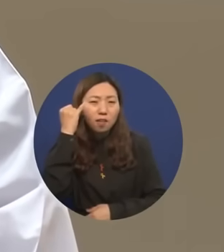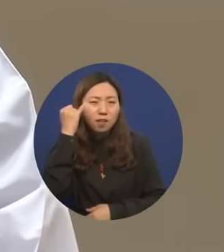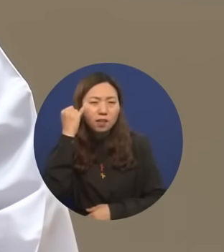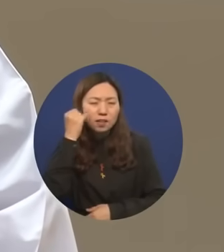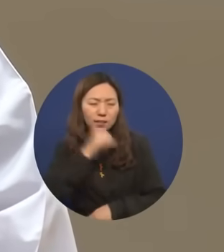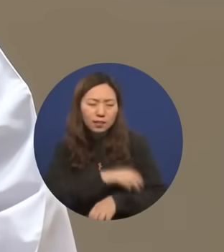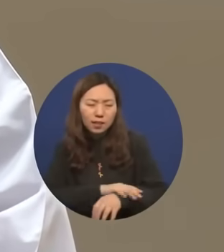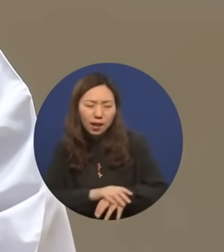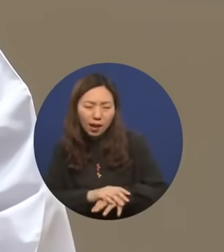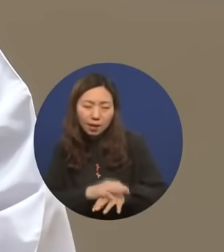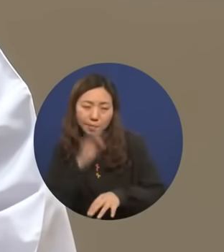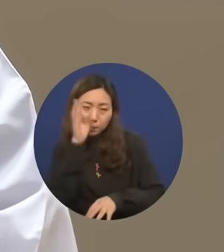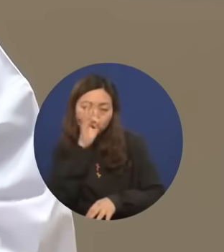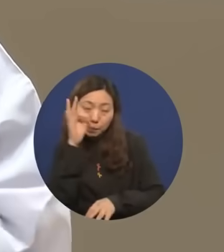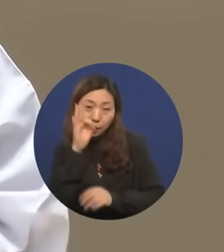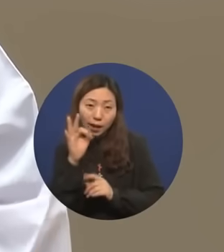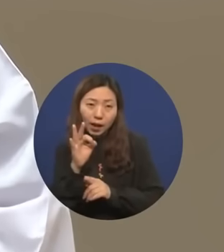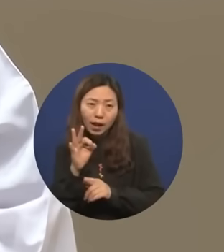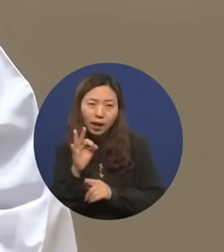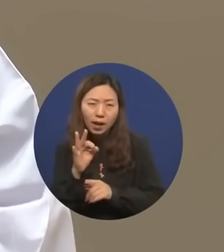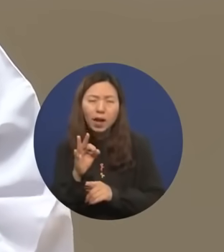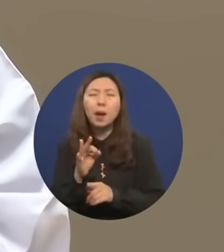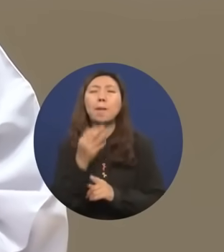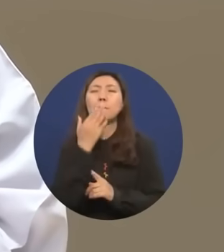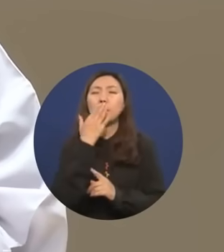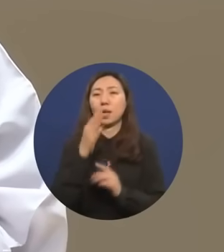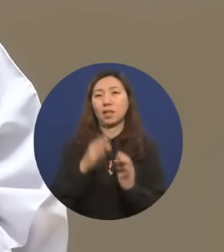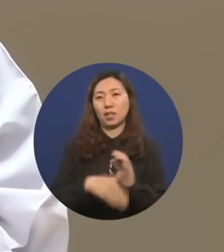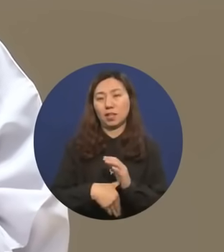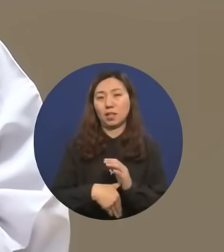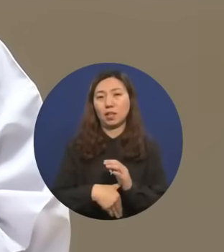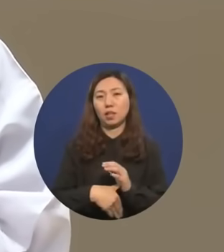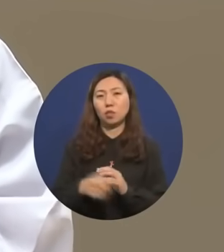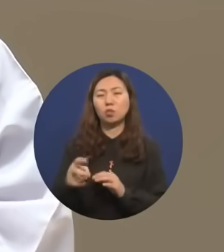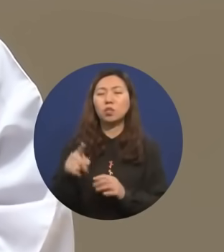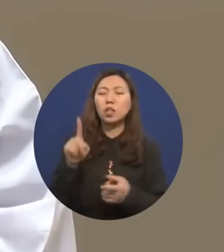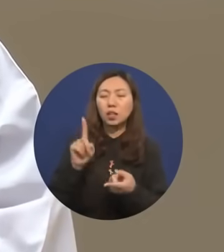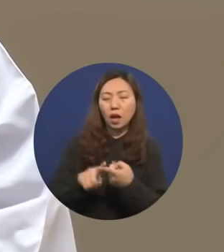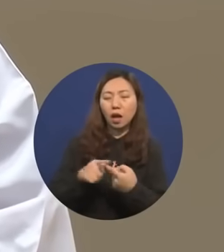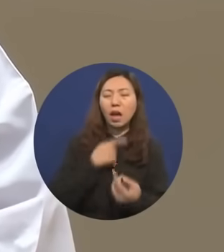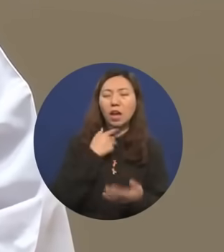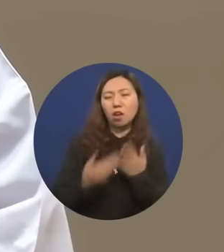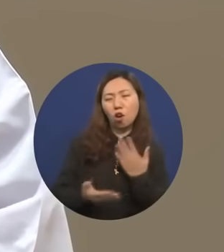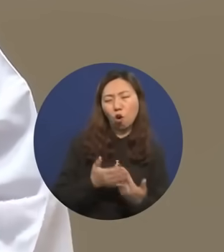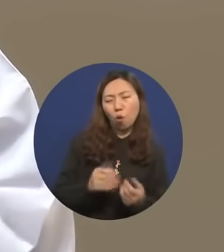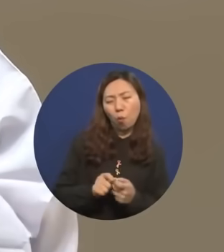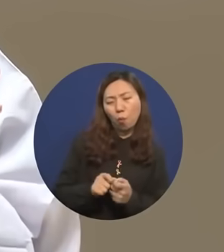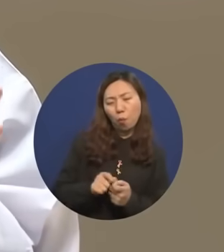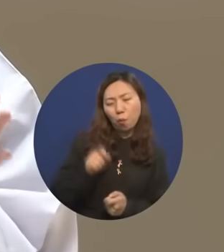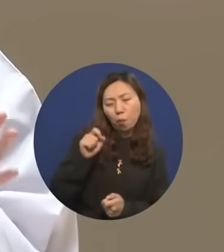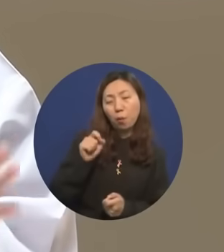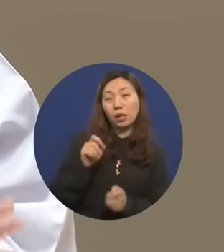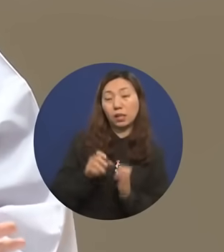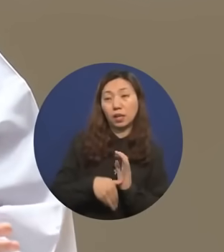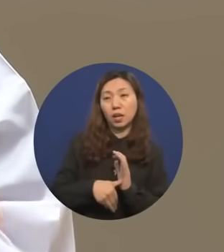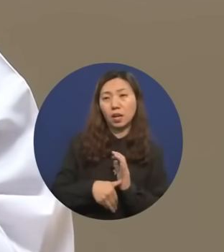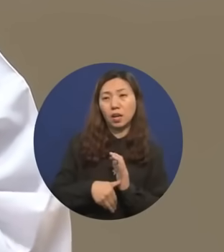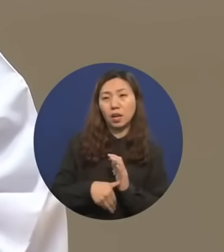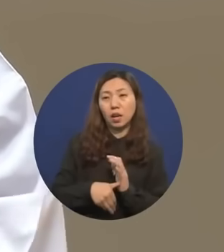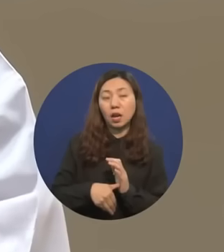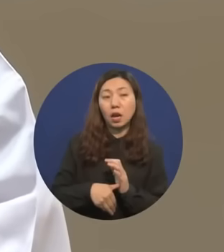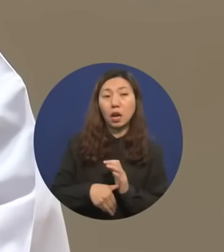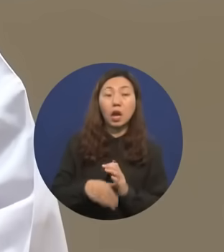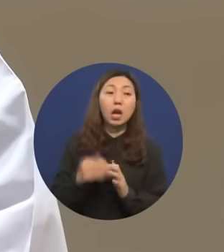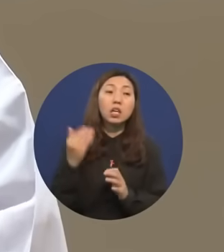잘 찾아서 할 때, 그리고 또 그 부분에서 자기 경험이 굉장히 많이 노하우가 쌓일 때, 가능하면 집세가